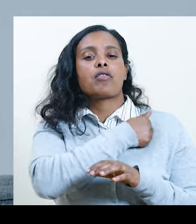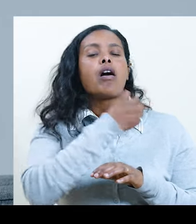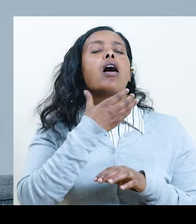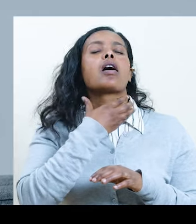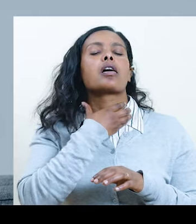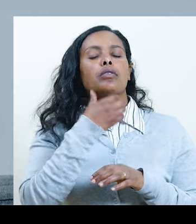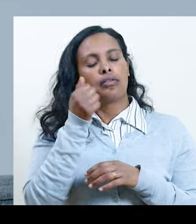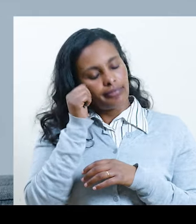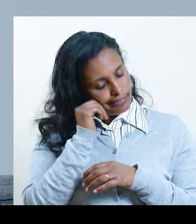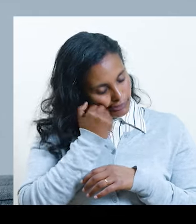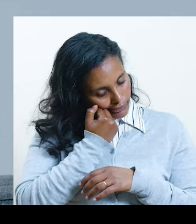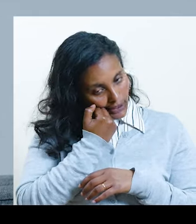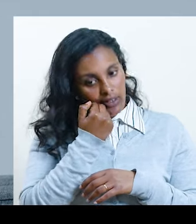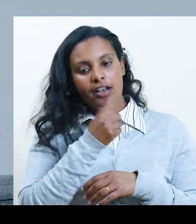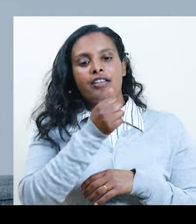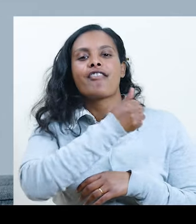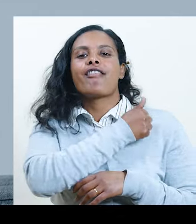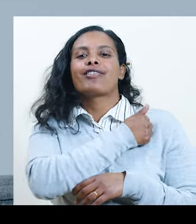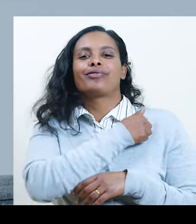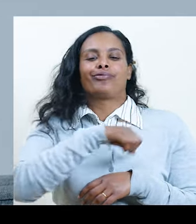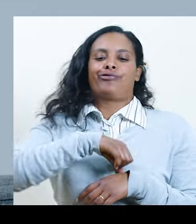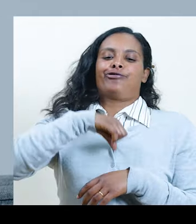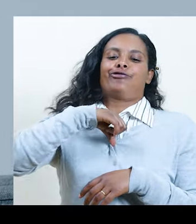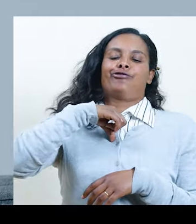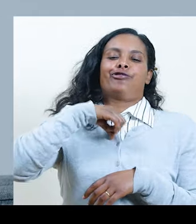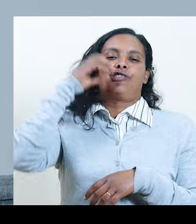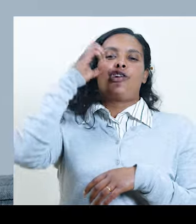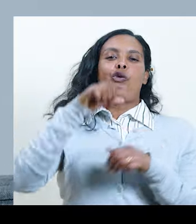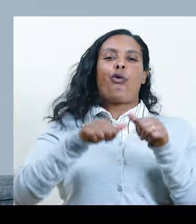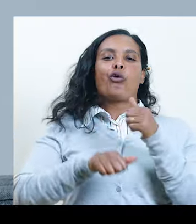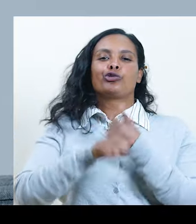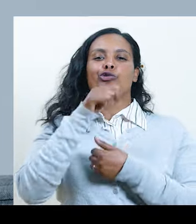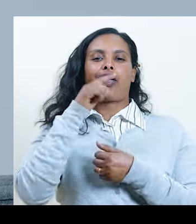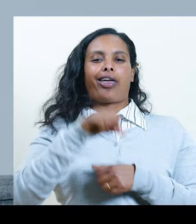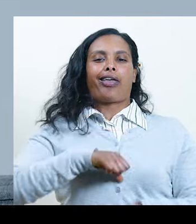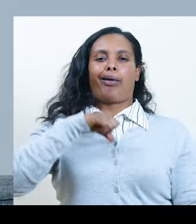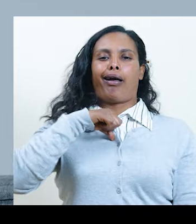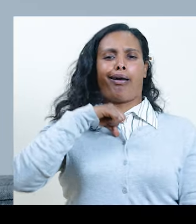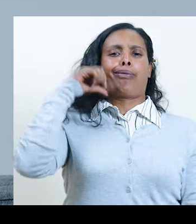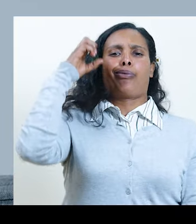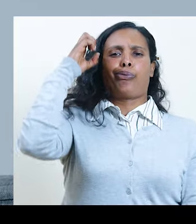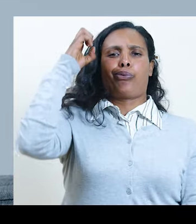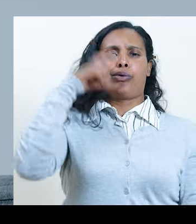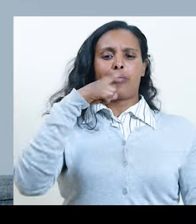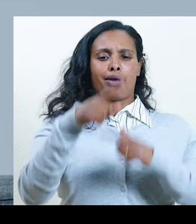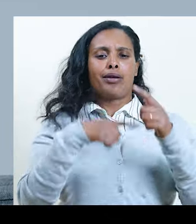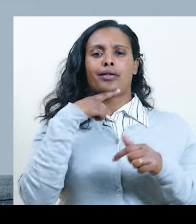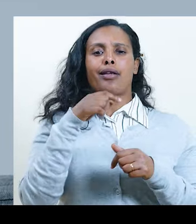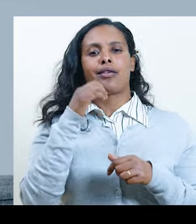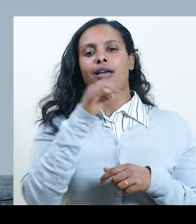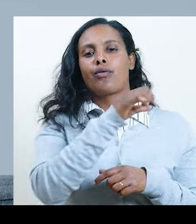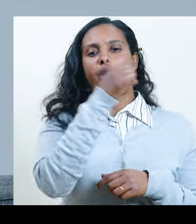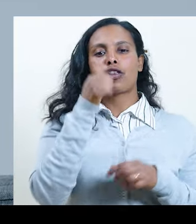ተደፋሪዋ አንገቷን ደፍታ የምትሄድበት፣ ደፋሪው ቀጥ ብሎ የሚሄድበት፣ ጎጂው ቀጥ ብሎ የሚሄድበት ወይም ደግሞ ተጠያቂነቱ ያን ያህል